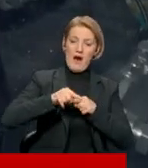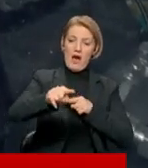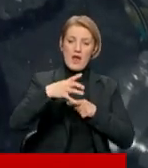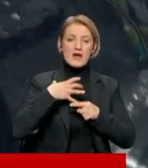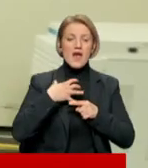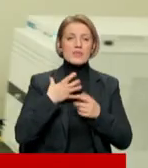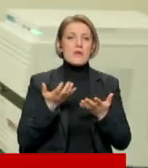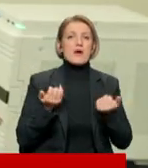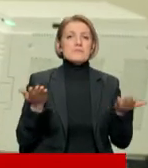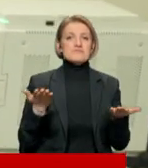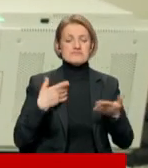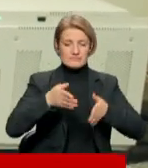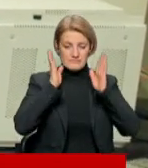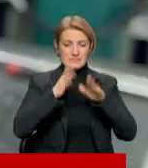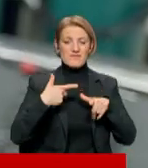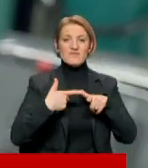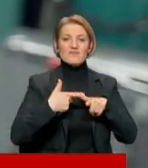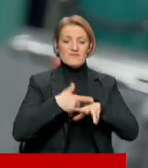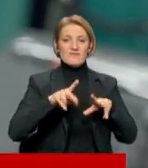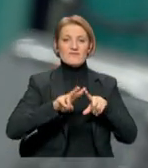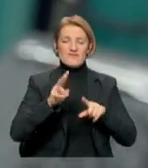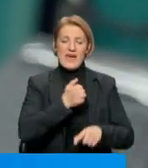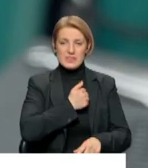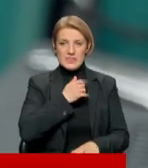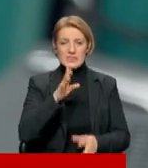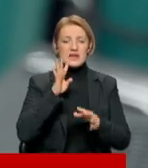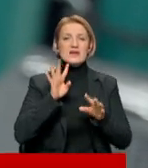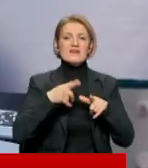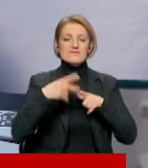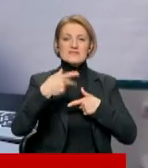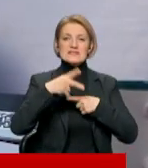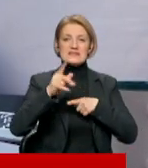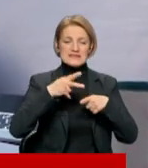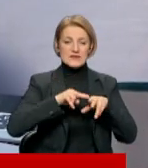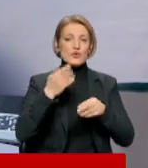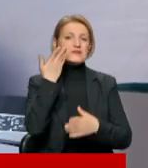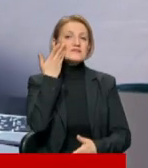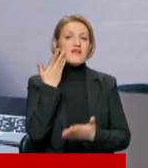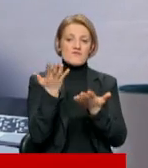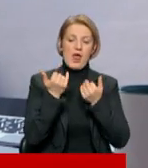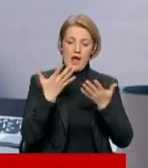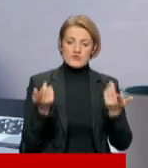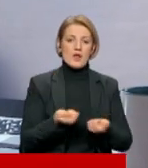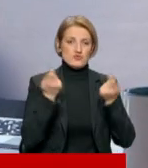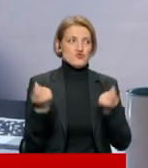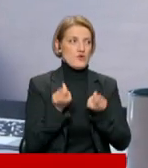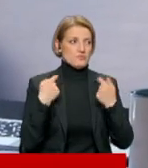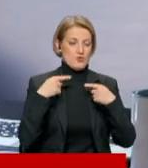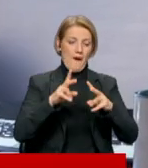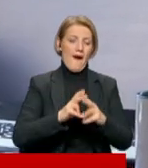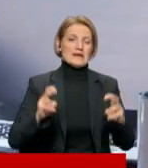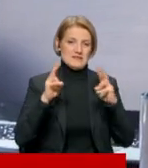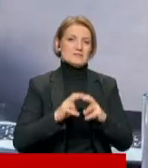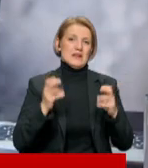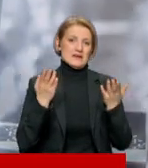kendimi alamıyorum. Ve fen bilimlerinden, fiziksel bilimlerden çok zevk alıyorum ve çok zevk alarak çalışıyorum yaptığımız